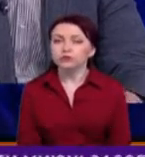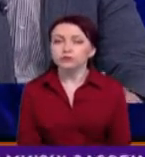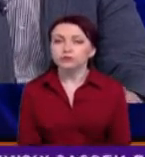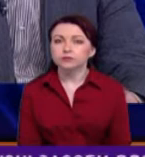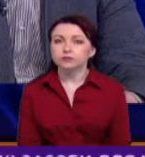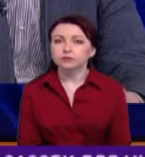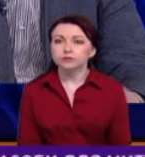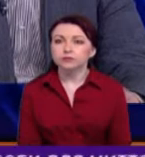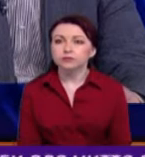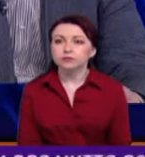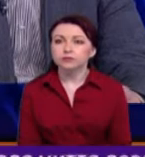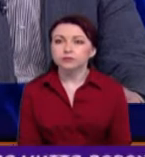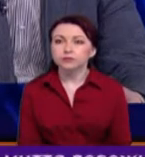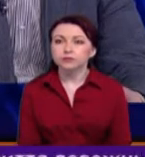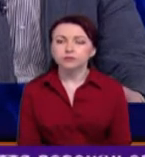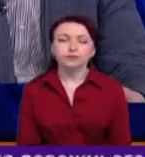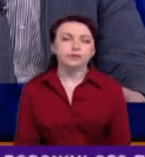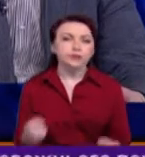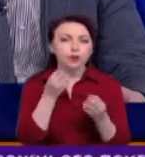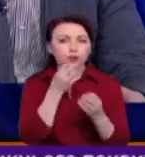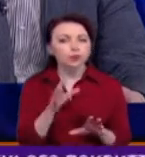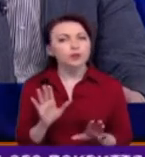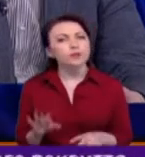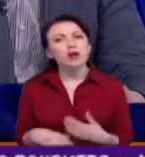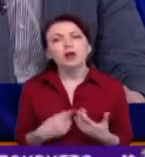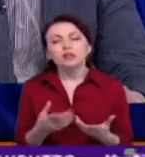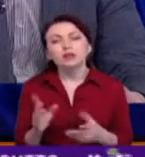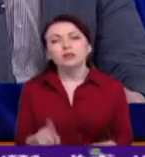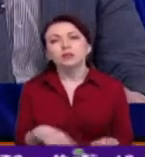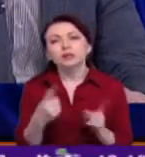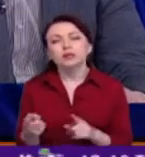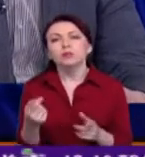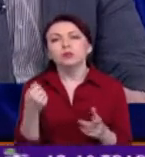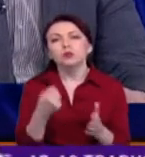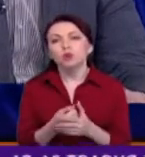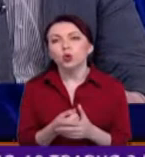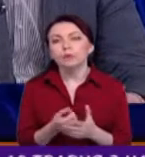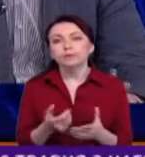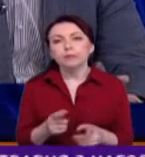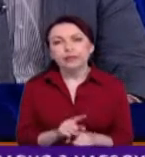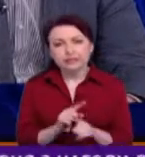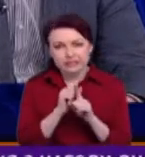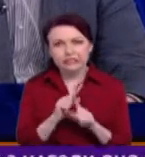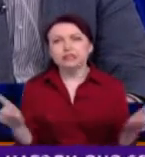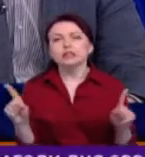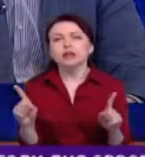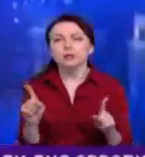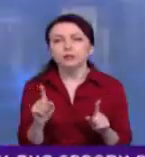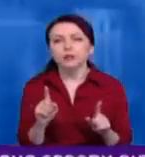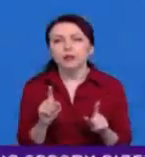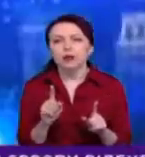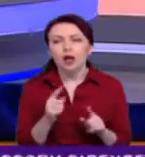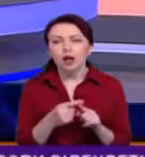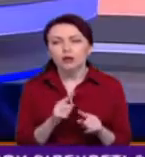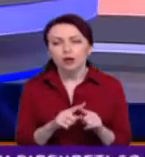Алло. Добре. Давайте тепер перейдемо до однієї сенсаційної речі. Про неї багато говорили минулого